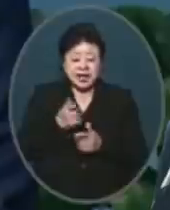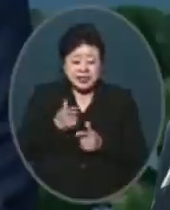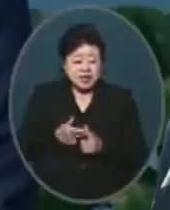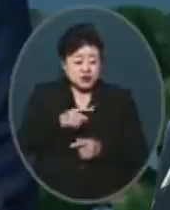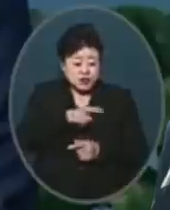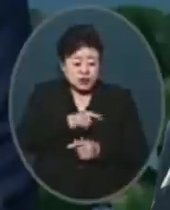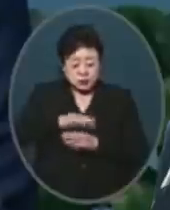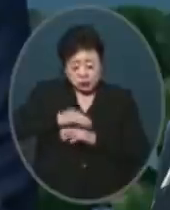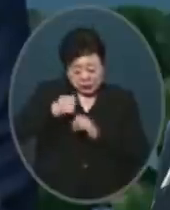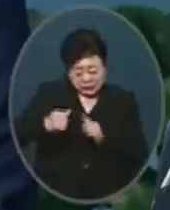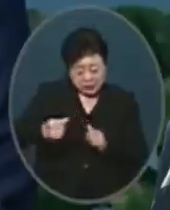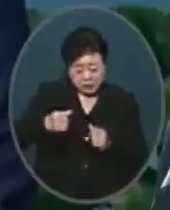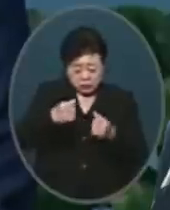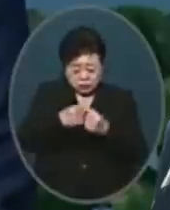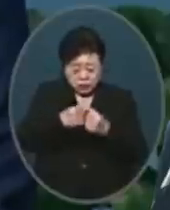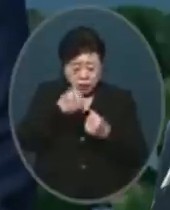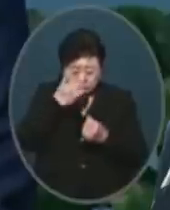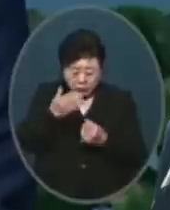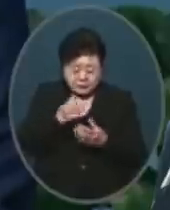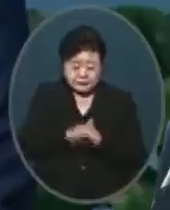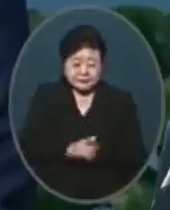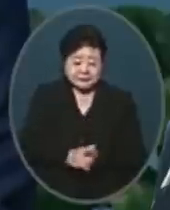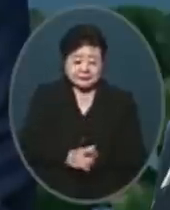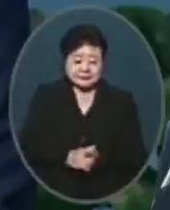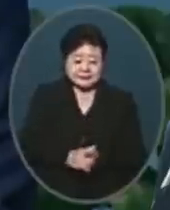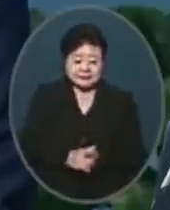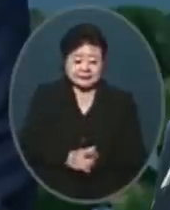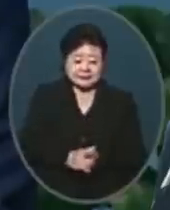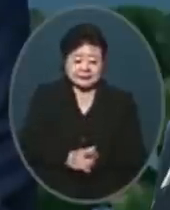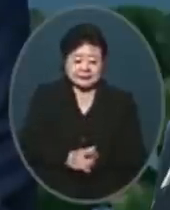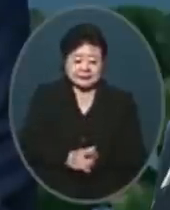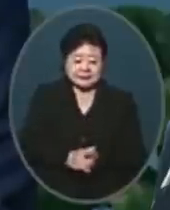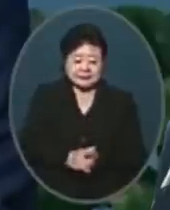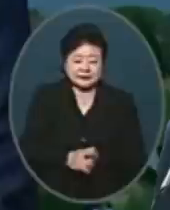예수 이름으로 대적을 하여 싸울 수가 있다.